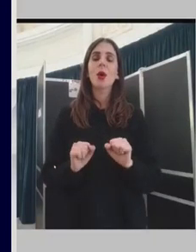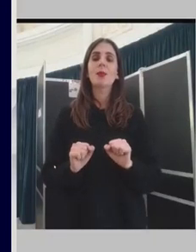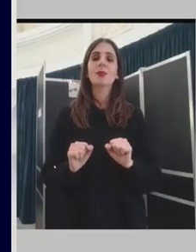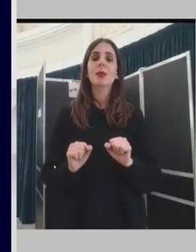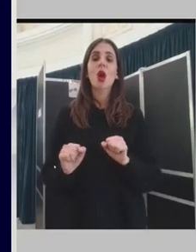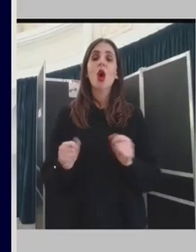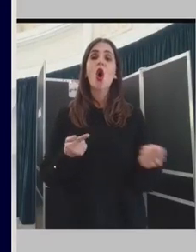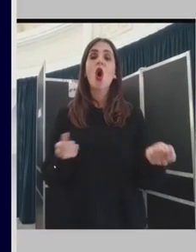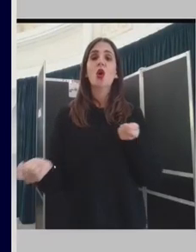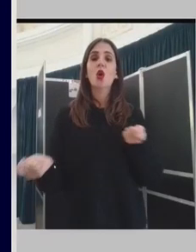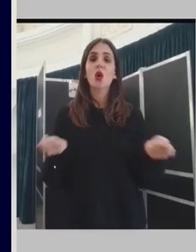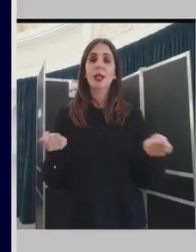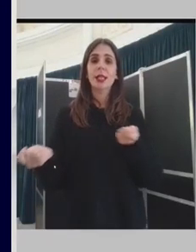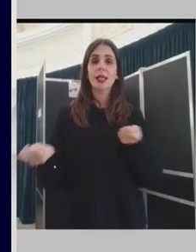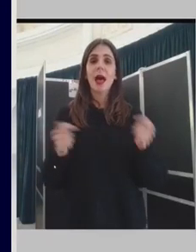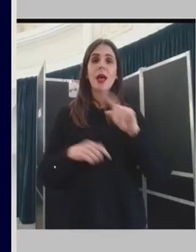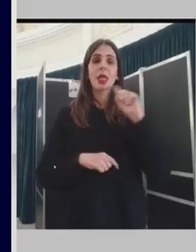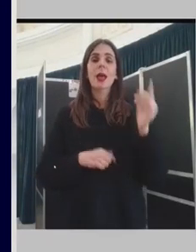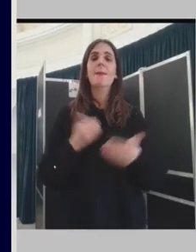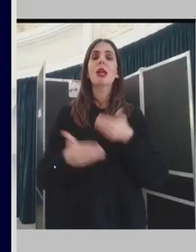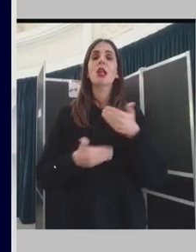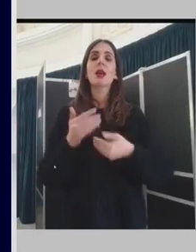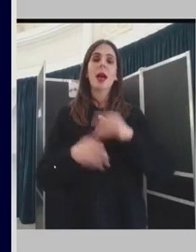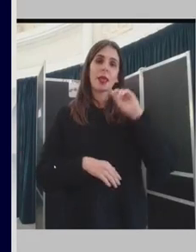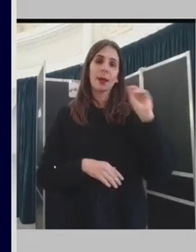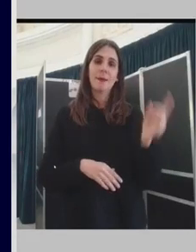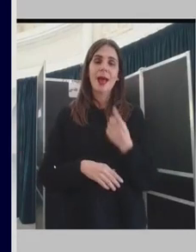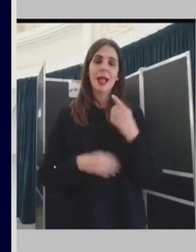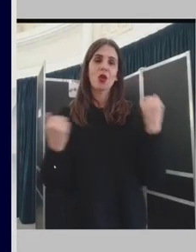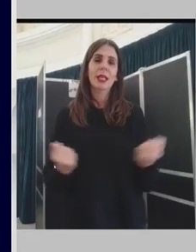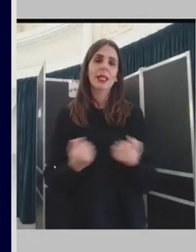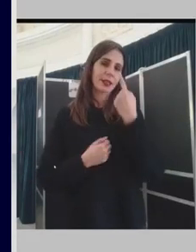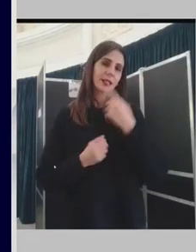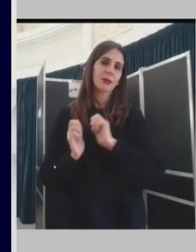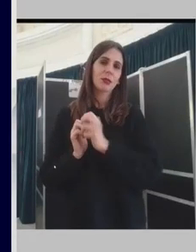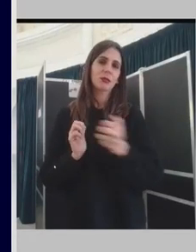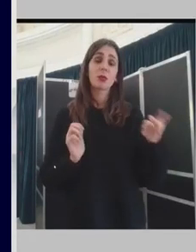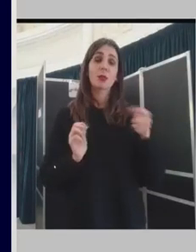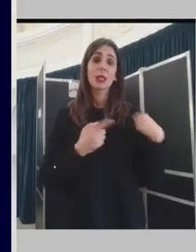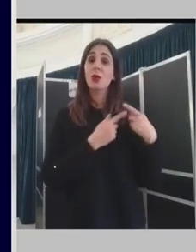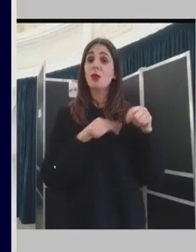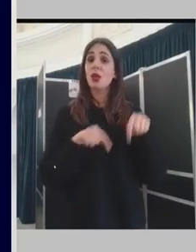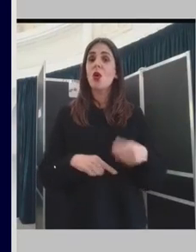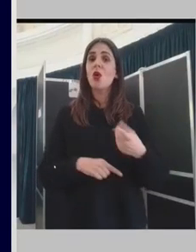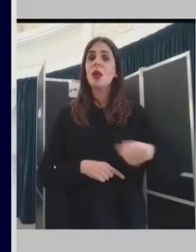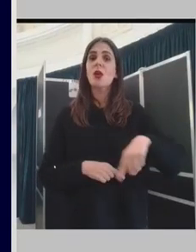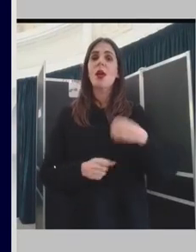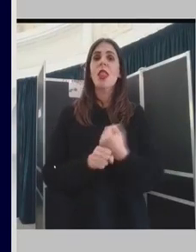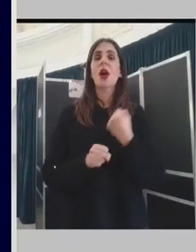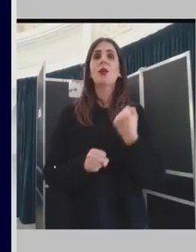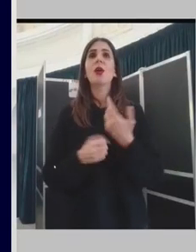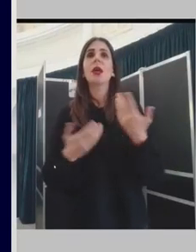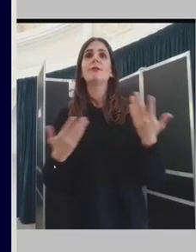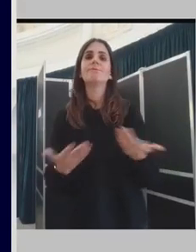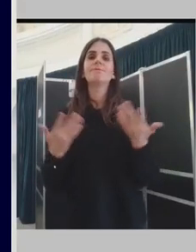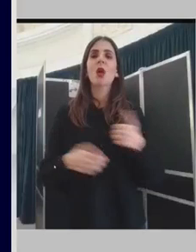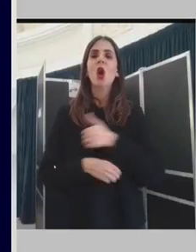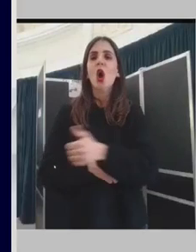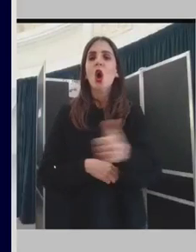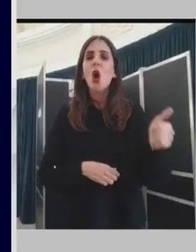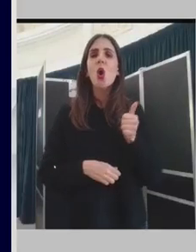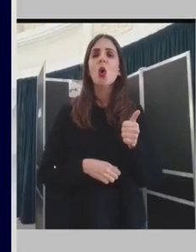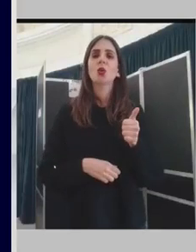coordinare al massimo le varie attività che facciamo, perché fino adesso stiamo lavorando un po' così, ognuno va avanti con i propri